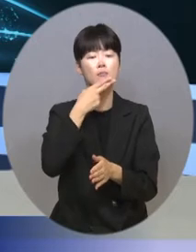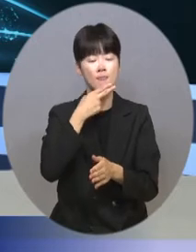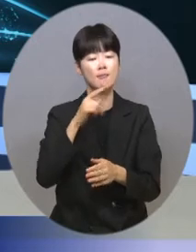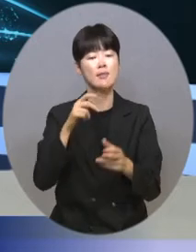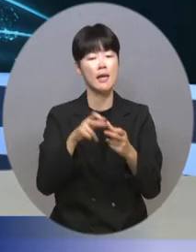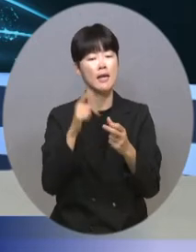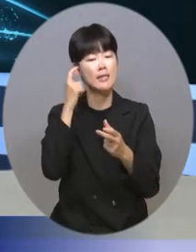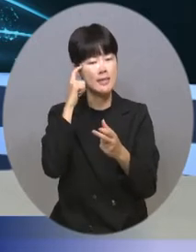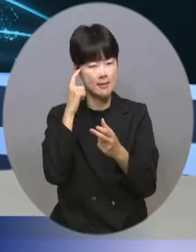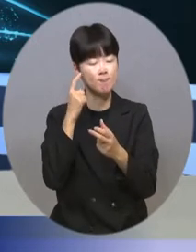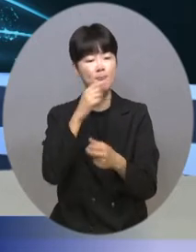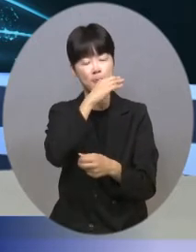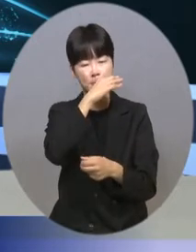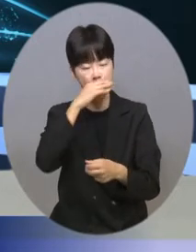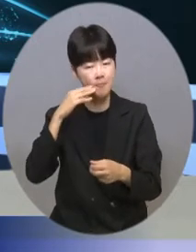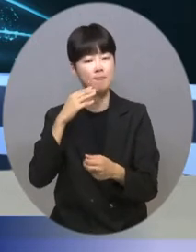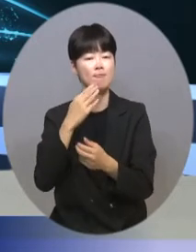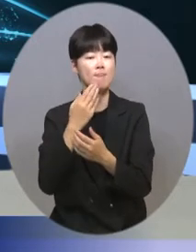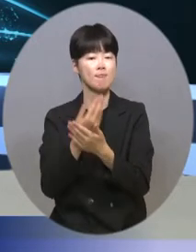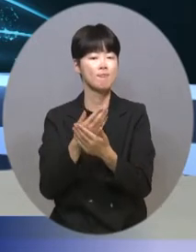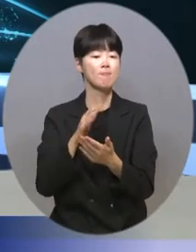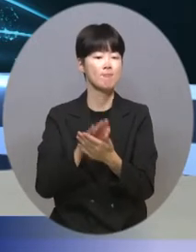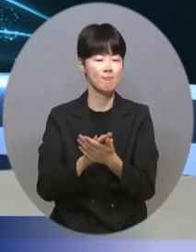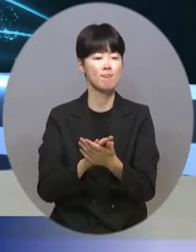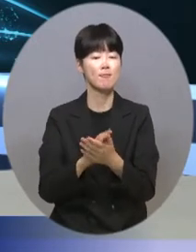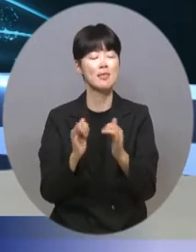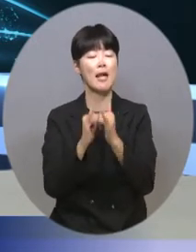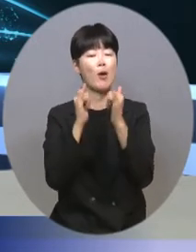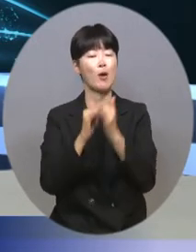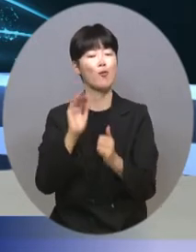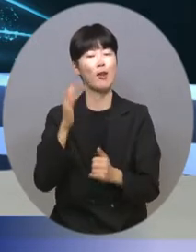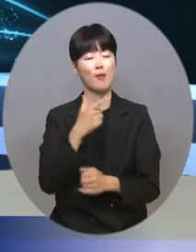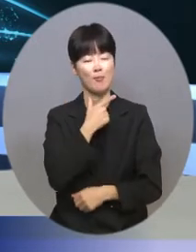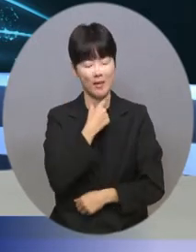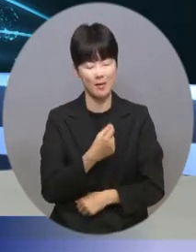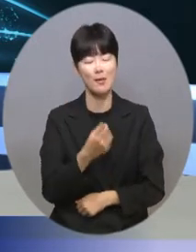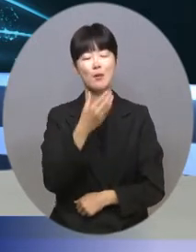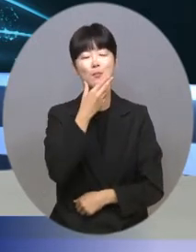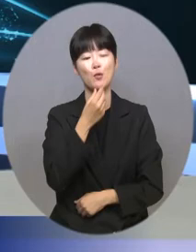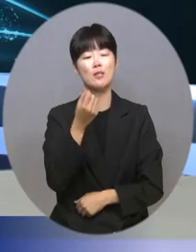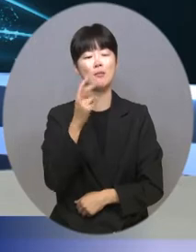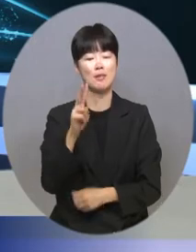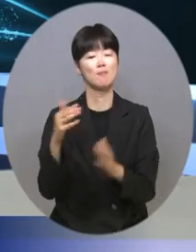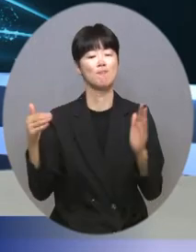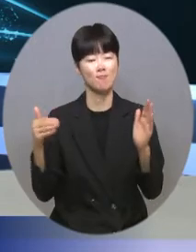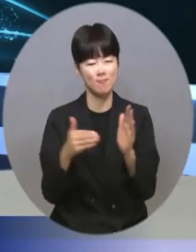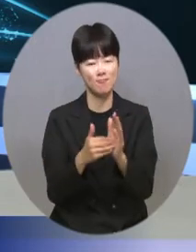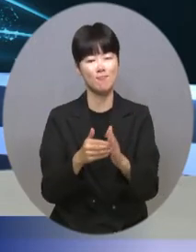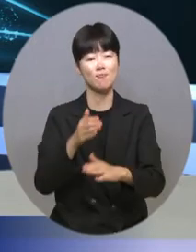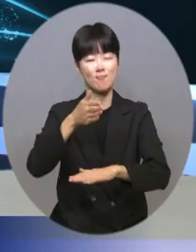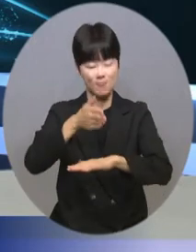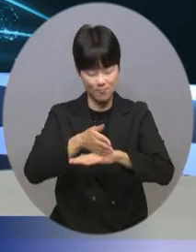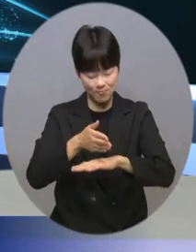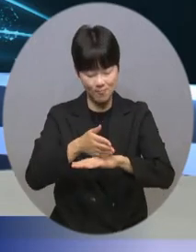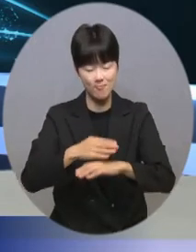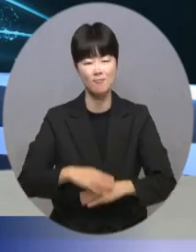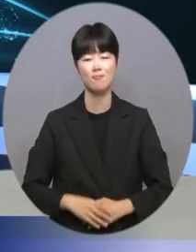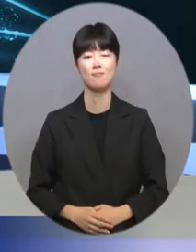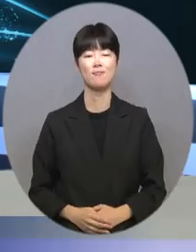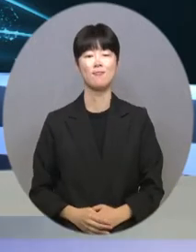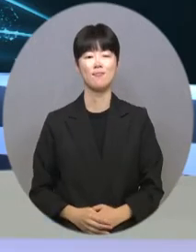장애인식을 가진 통합사회로 나아가게 되길 바랍니다 이상 복지tv 뉴스를 마칩니다 시청해주신 여러분